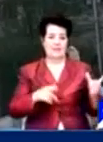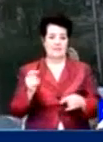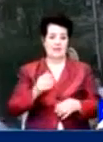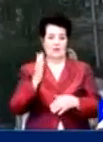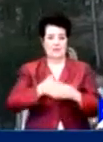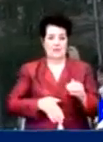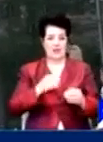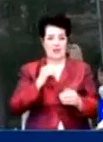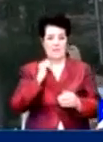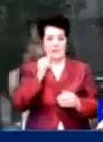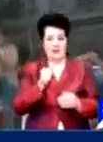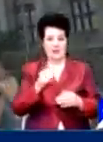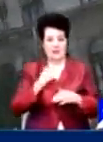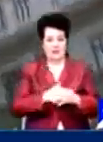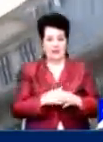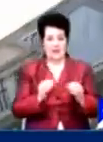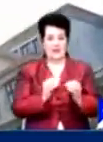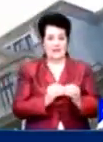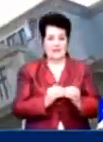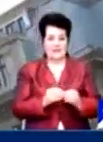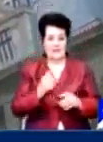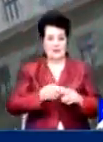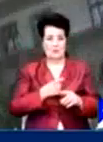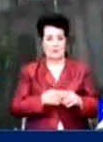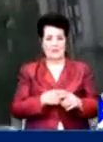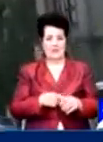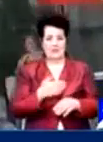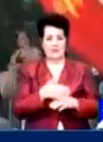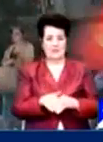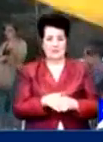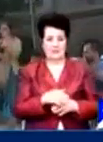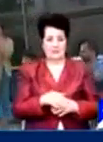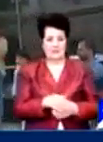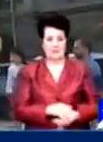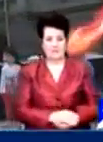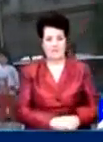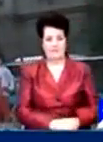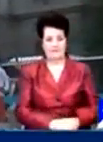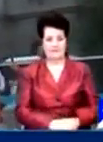seară. Ultimul spectacol începe la 10:30 pe strada Lipscani.